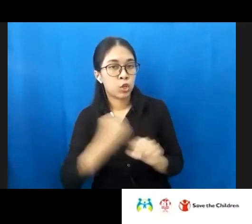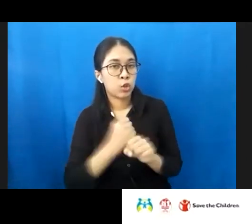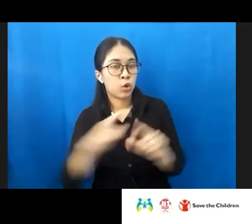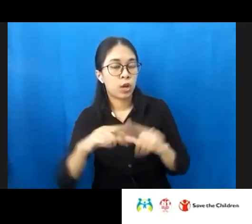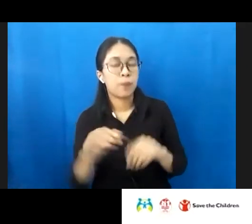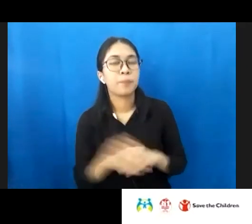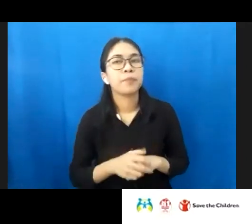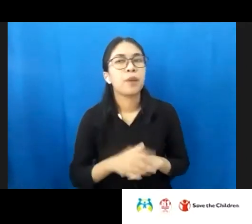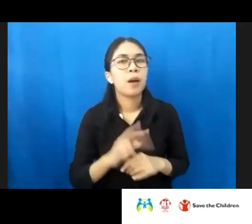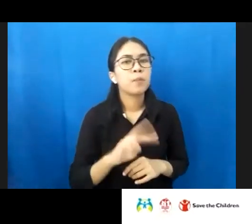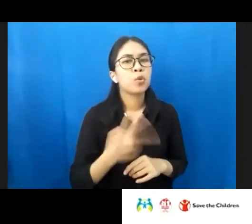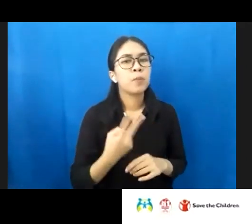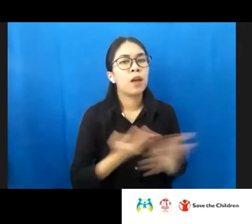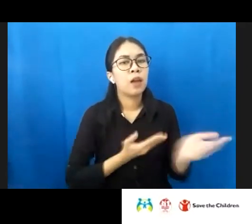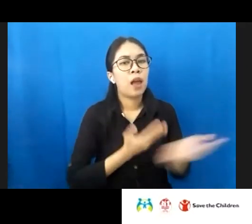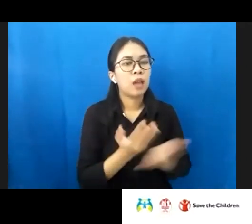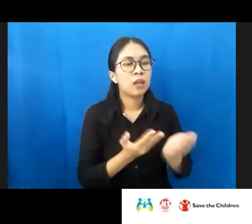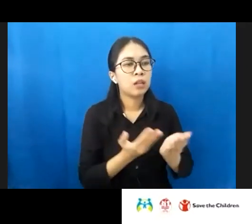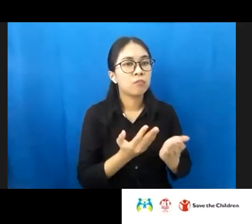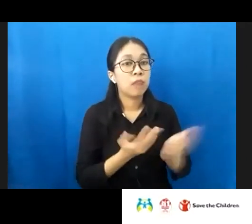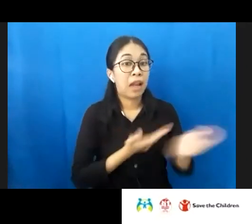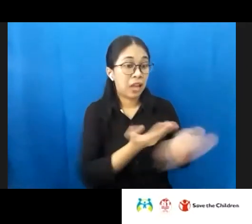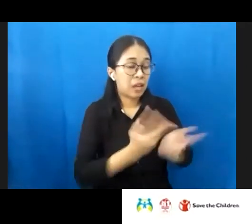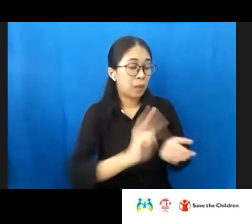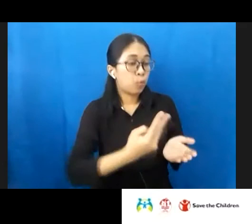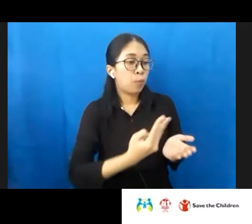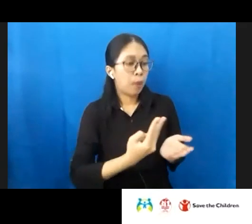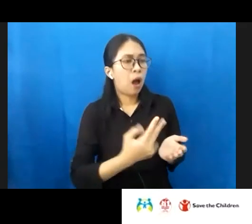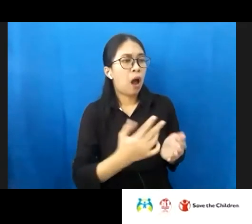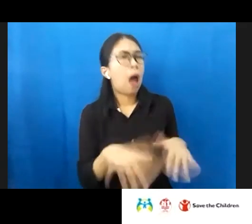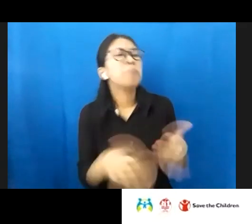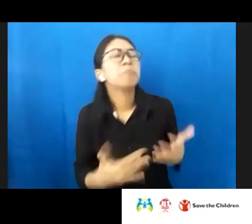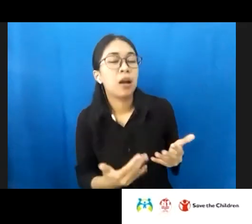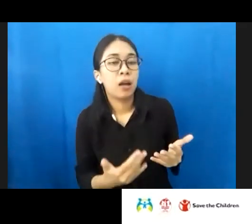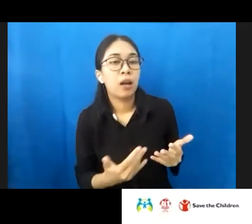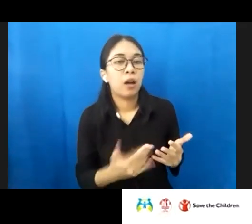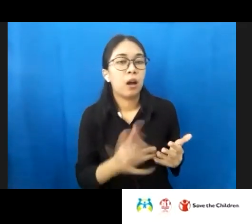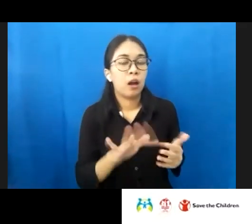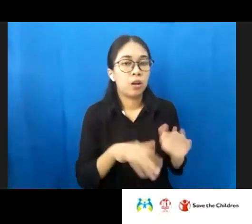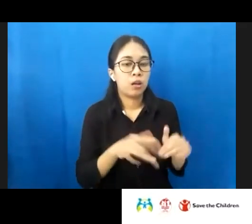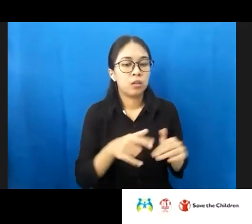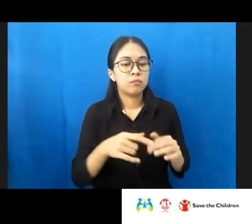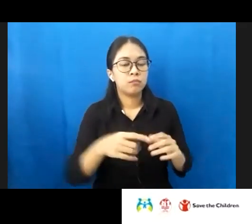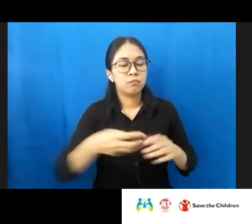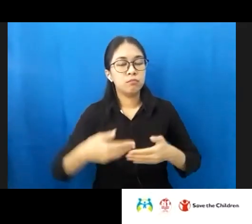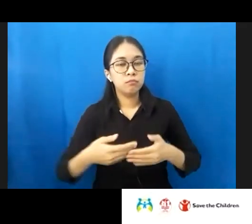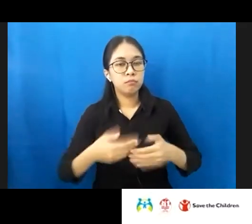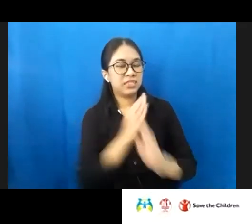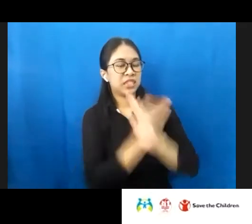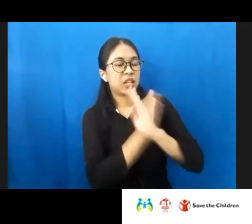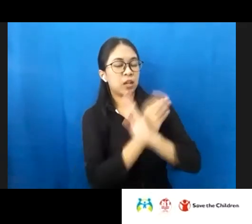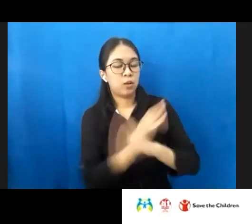perubahan layanan apa yang dilakukan Puskesmas untuk menjangkau balita sakit selama pandemi? Tadi kan kalau kita